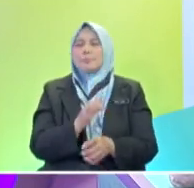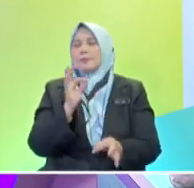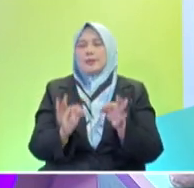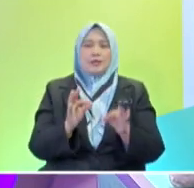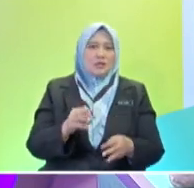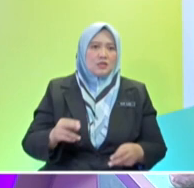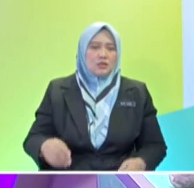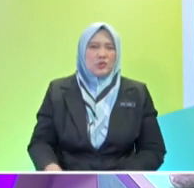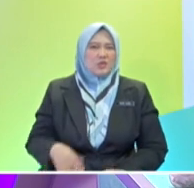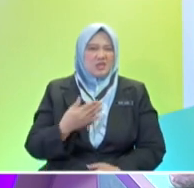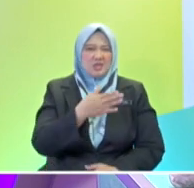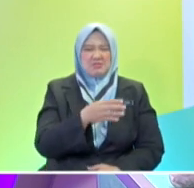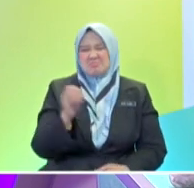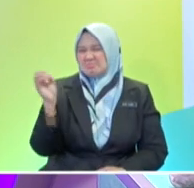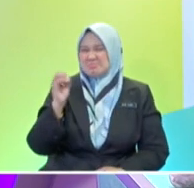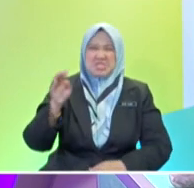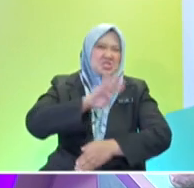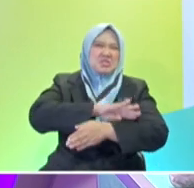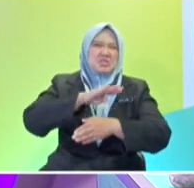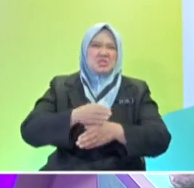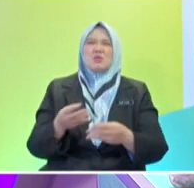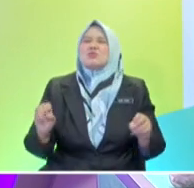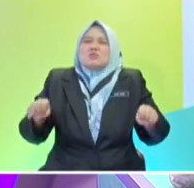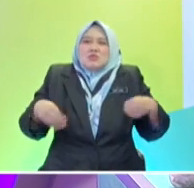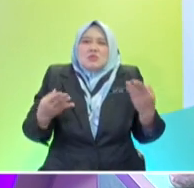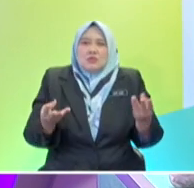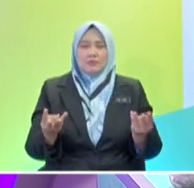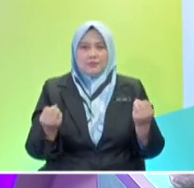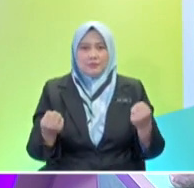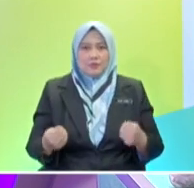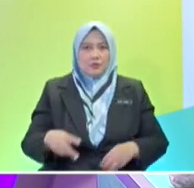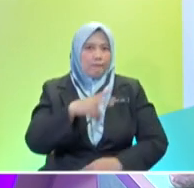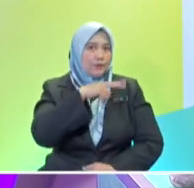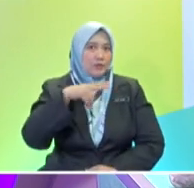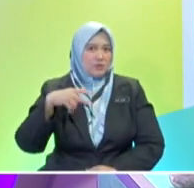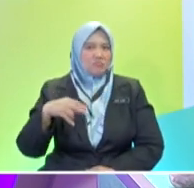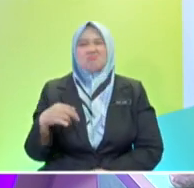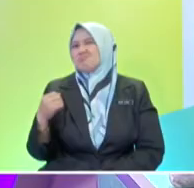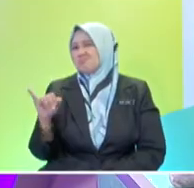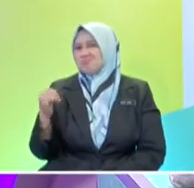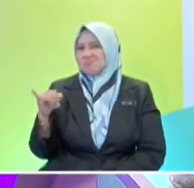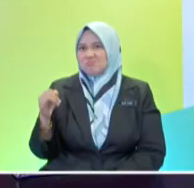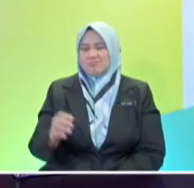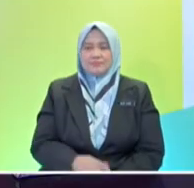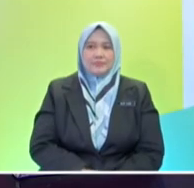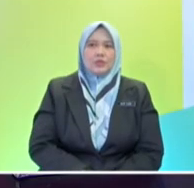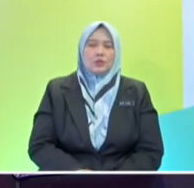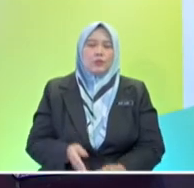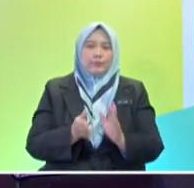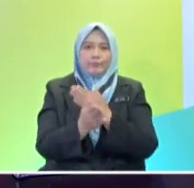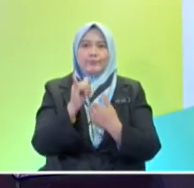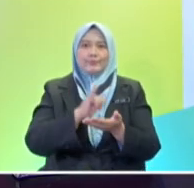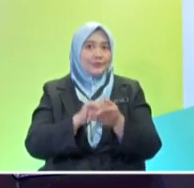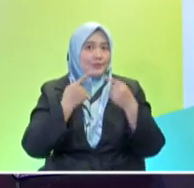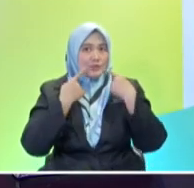mempunyai sirip. Bagaimana dia nak berenang? Tak boleh berenang. Kan? Betul cikgu. Okey, jadi jawapan Mira tepat sekali. Saya harap